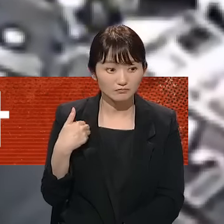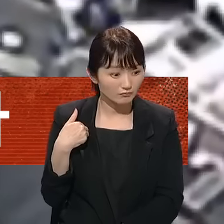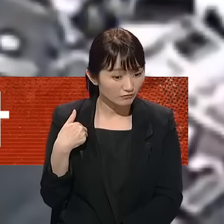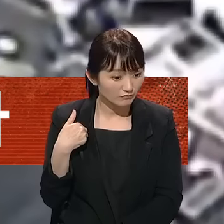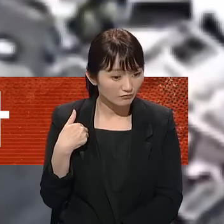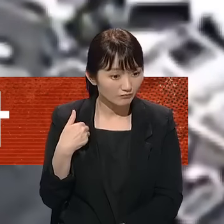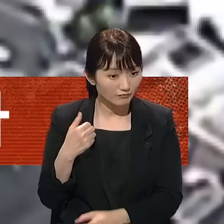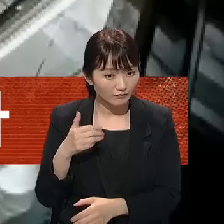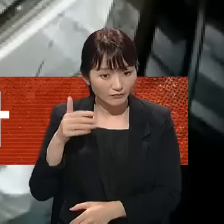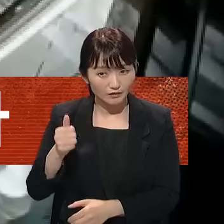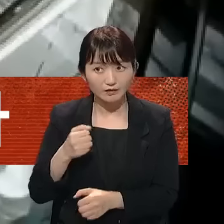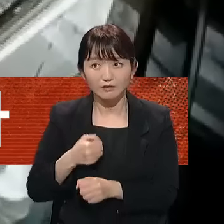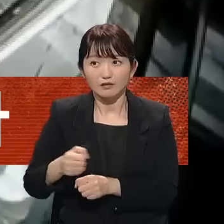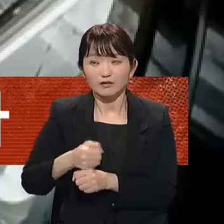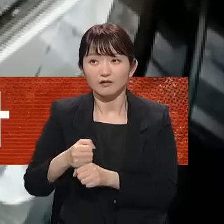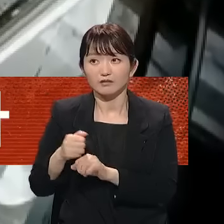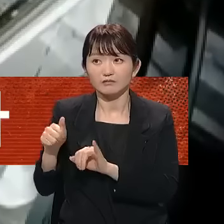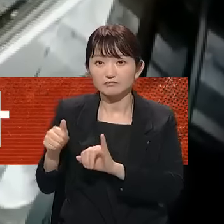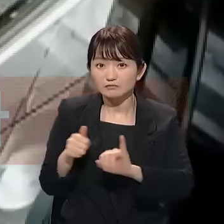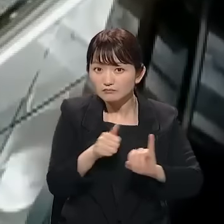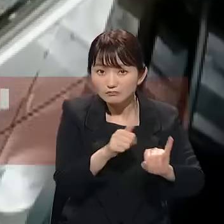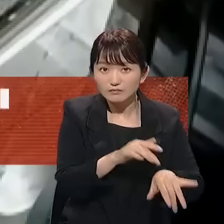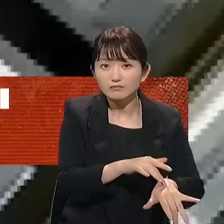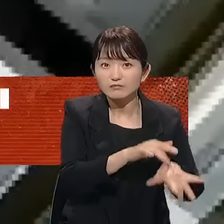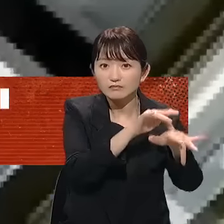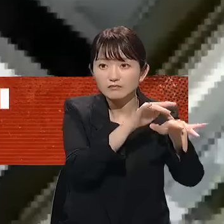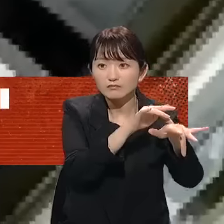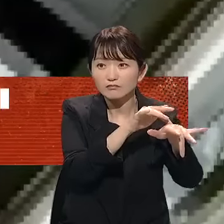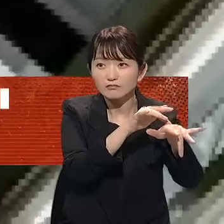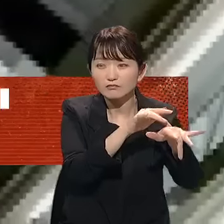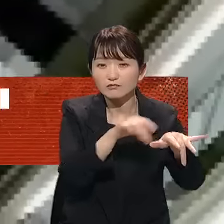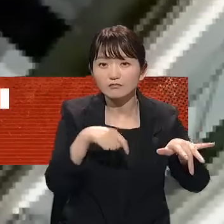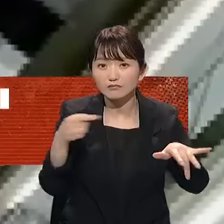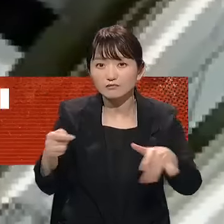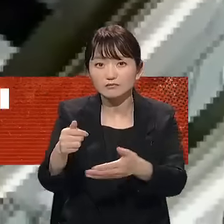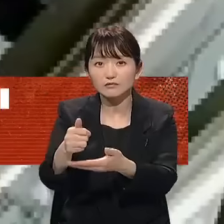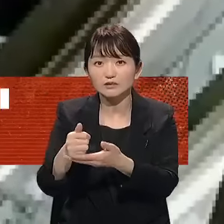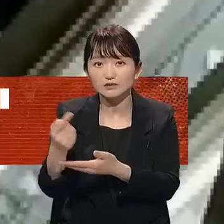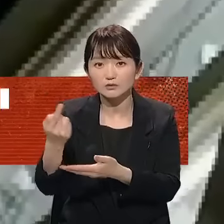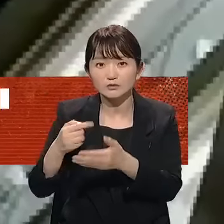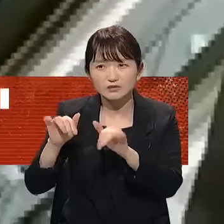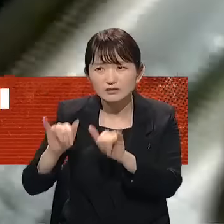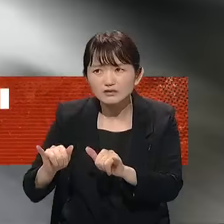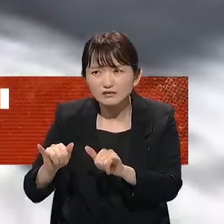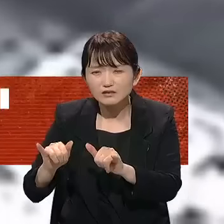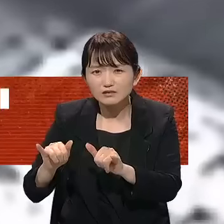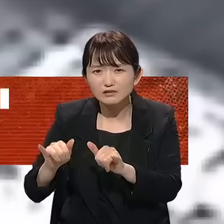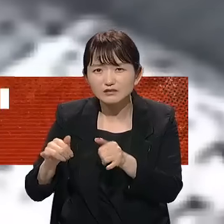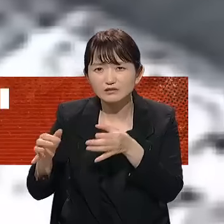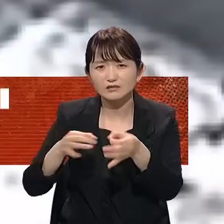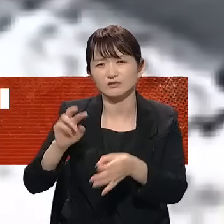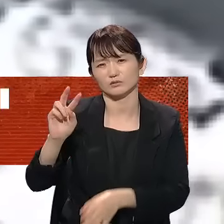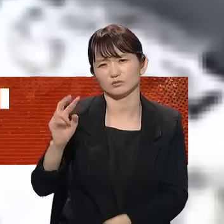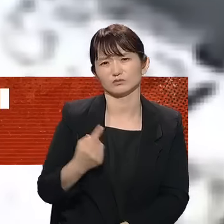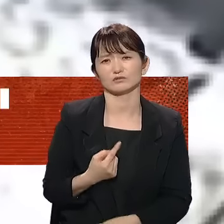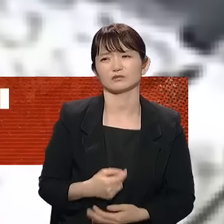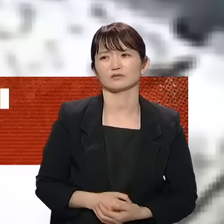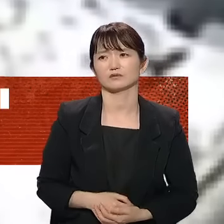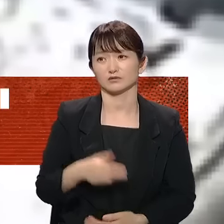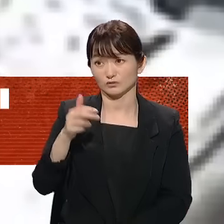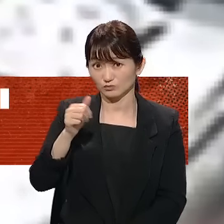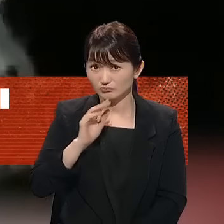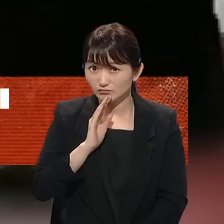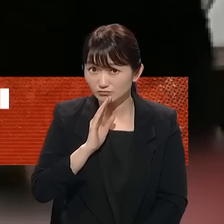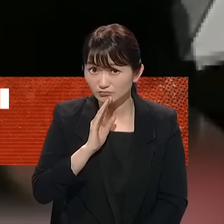당황한 모습이죠. 쫓아가 봤지만 도둑은 사라졌고 주인은 다음 손님이 올까봐 일단 매장으로 돌아와야 했다고 합니다. 아니, 주인